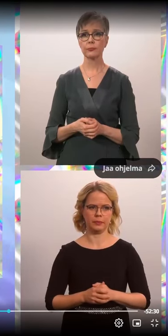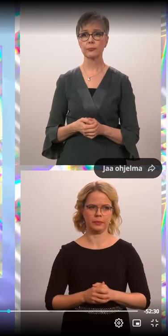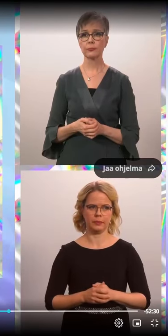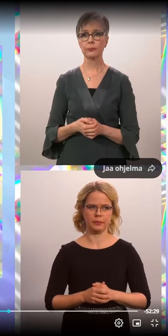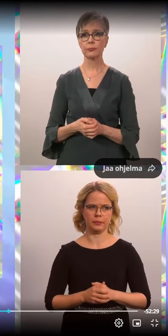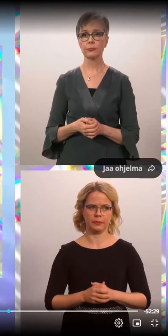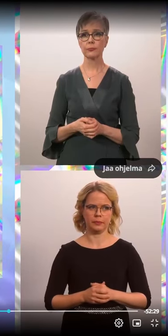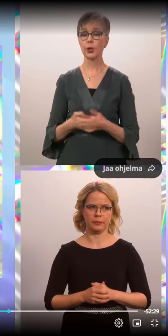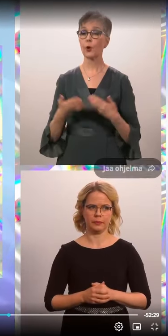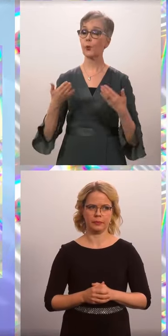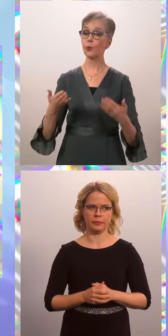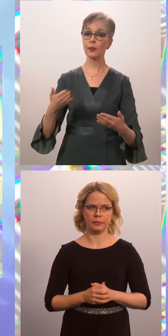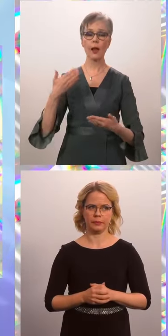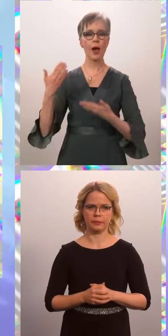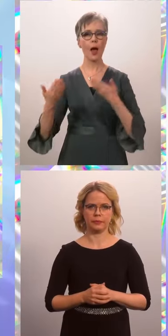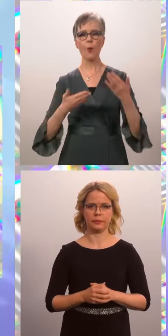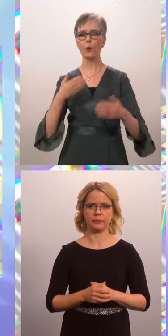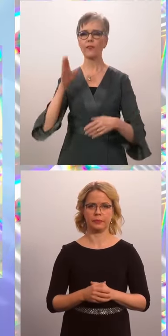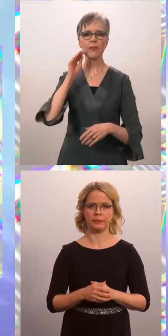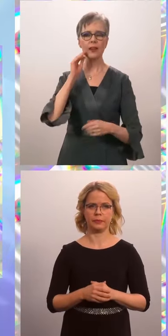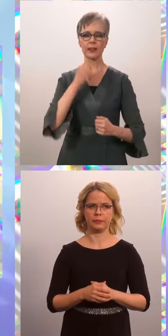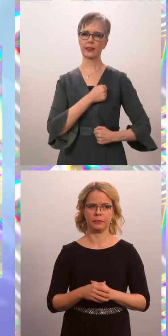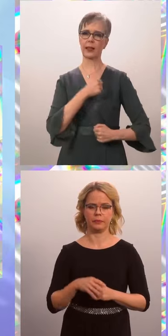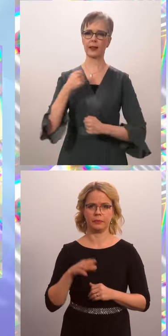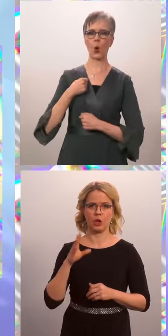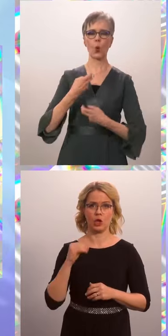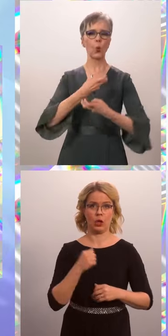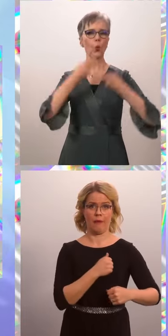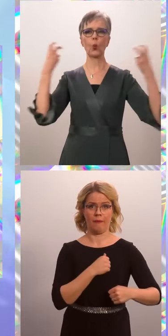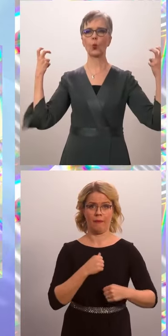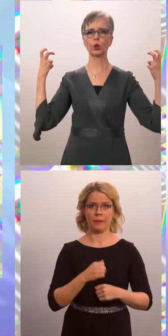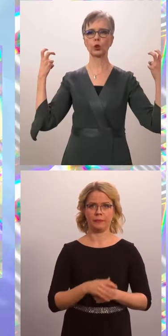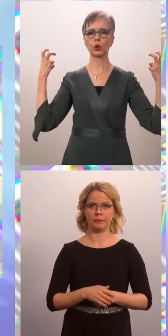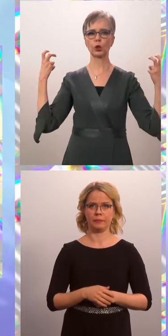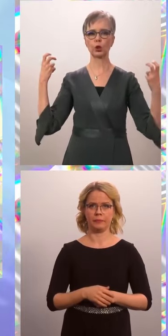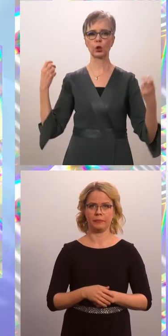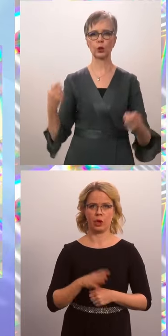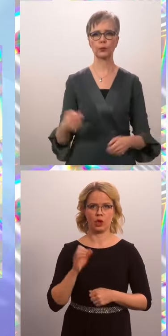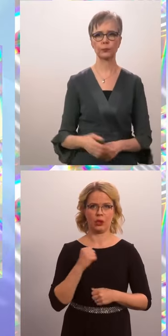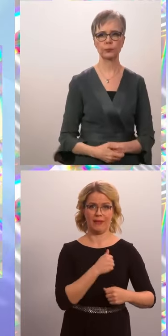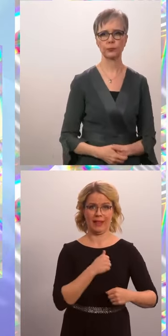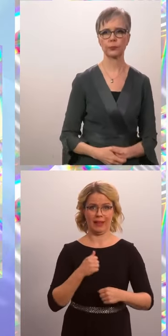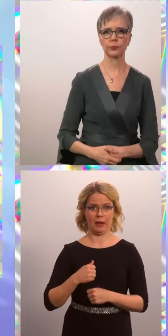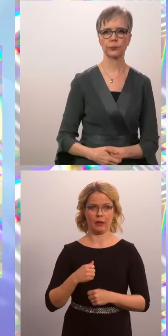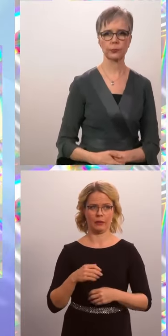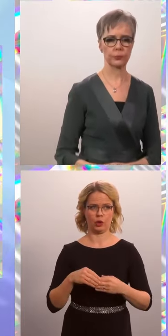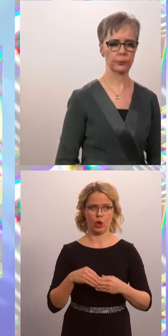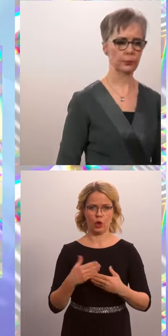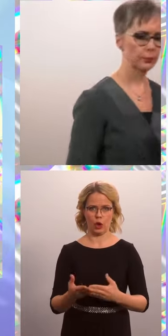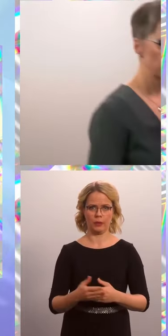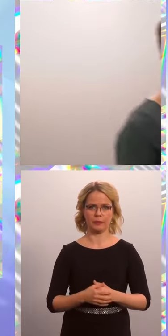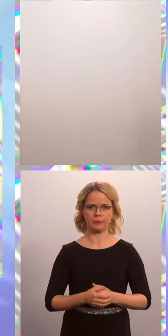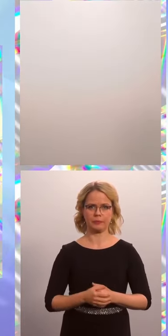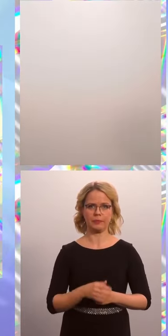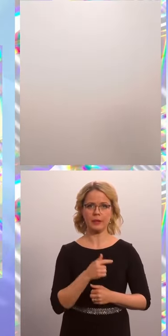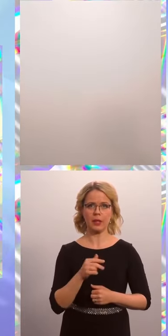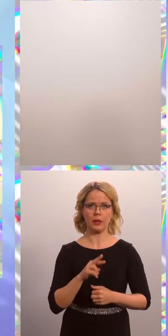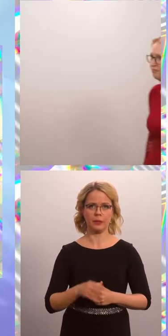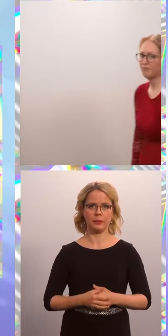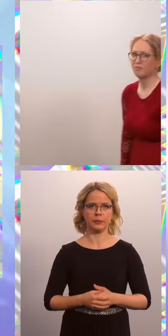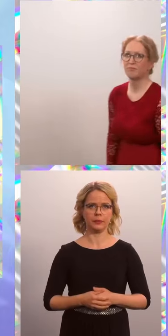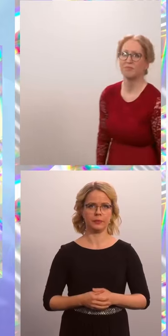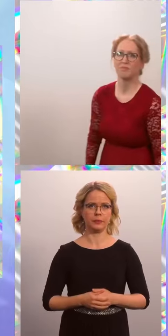sotaveteraani Niilo Vunnelin johdolla kuulemme veteraanin iltahuudon. Tenho Ruottu tässä liittyy jo.